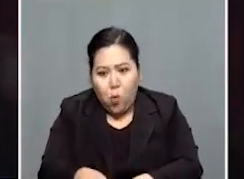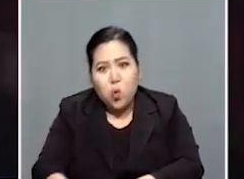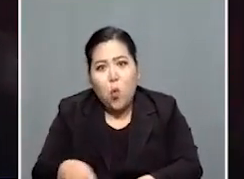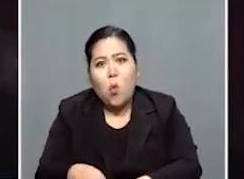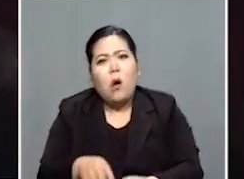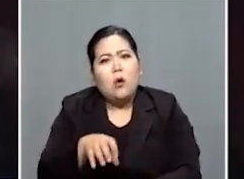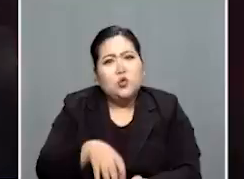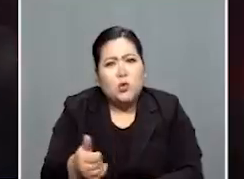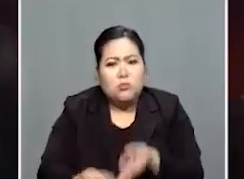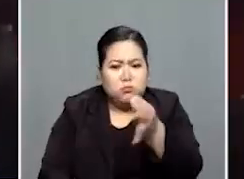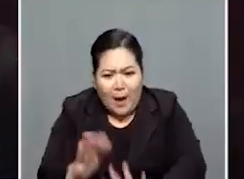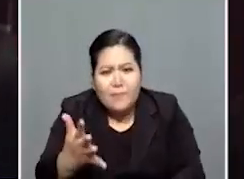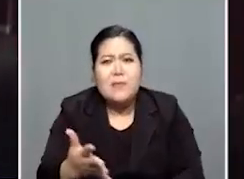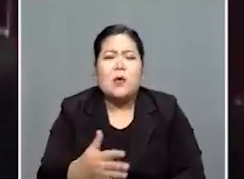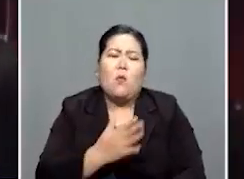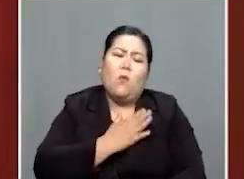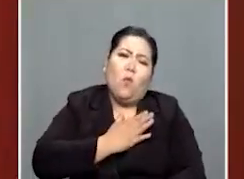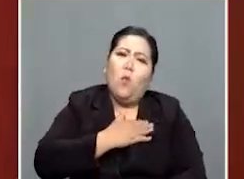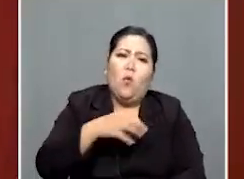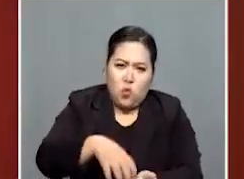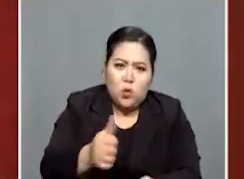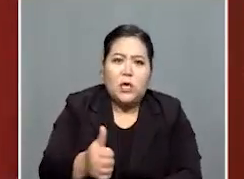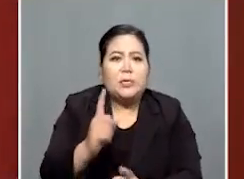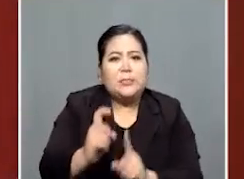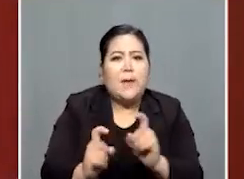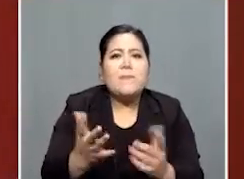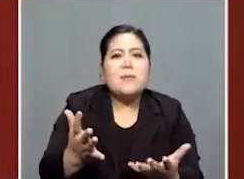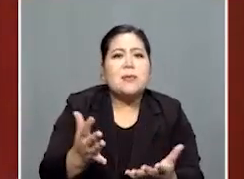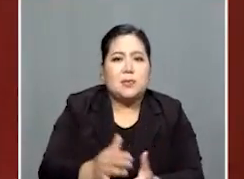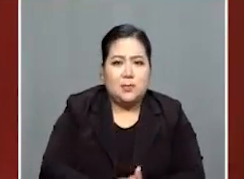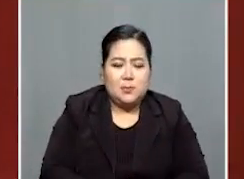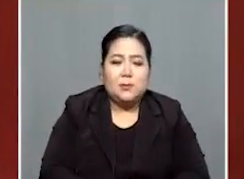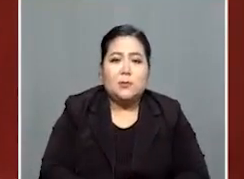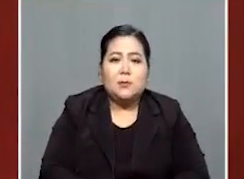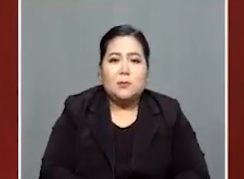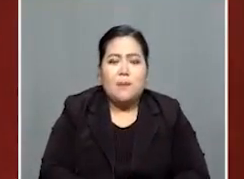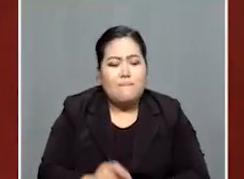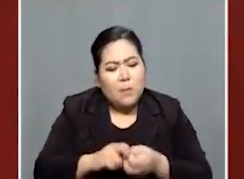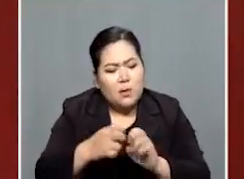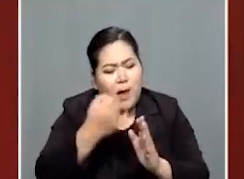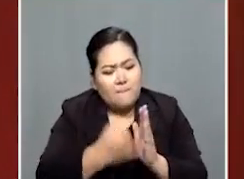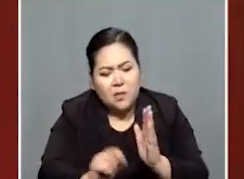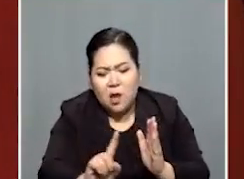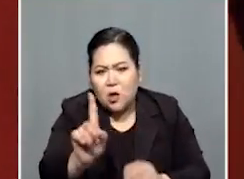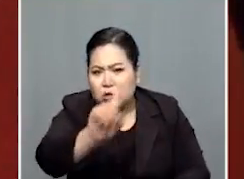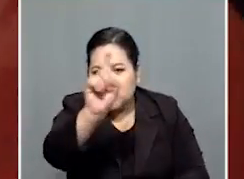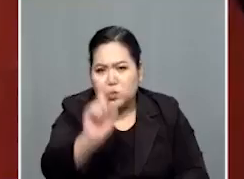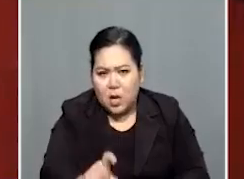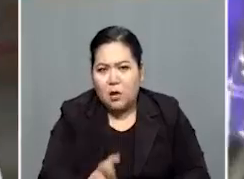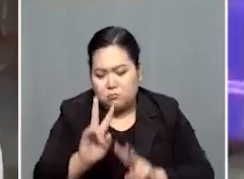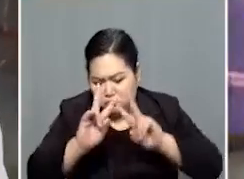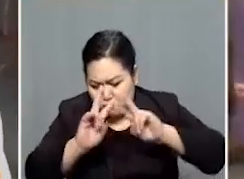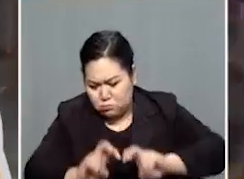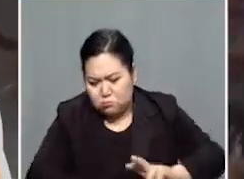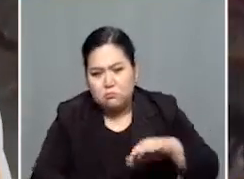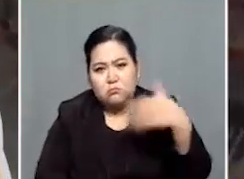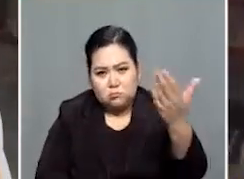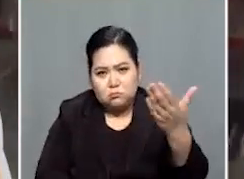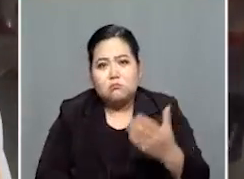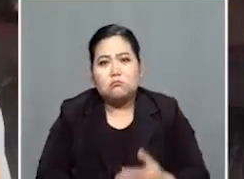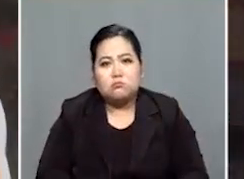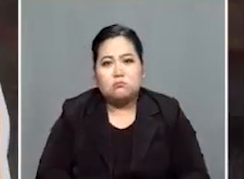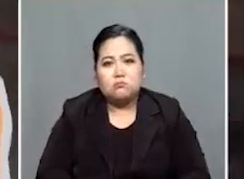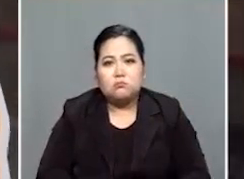ที่รถลูกค้าไม่โดนไฟไหม้ไปด้วยและไม่ได้รับความเสียหายเลยตอนนี้สาเหตุยังไม่แน่ชัดนะคะต้องพิสูจน์หลักฐานกันอีกครั้งนึงค่ะใ